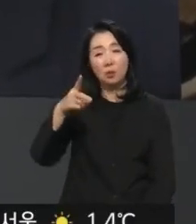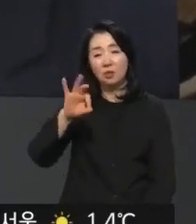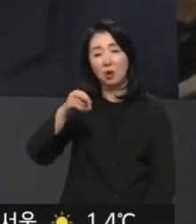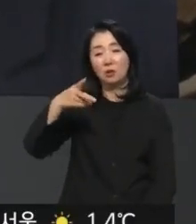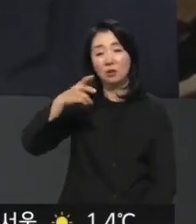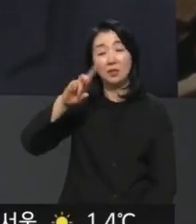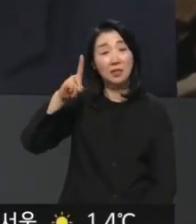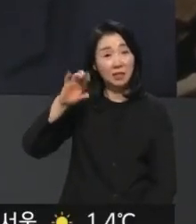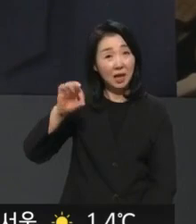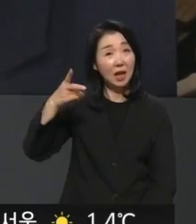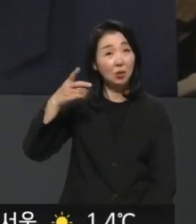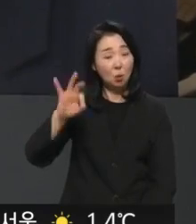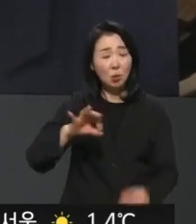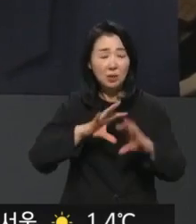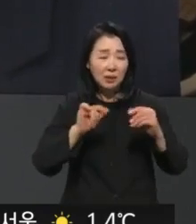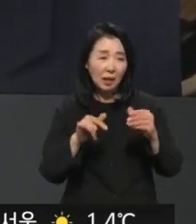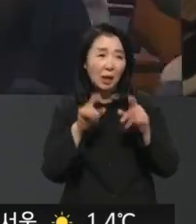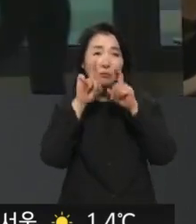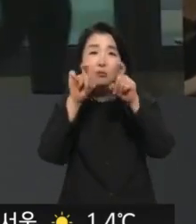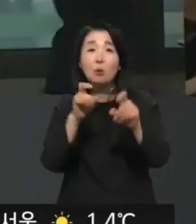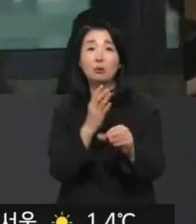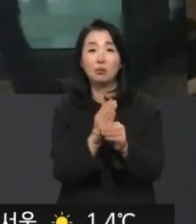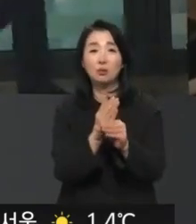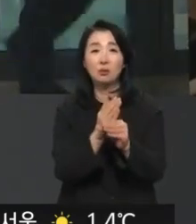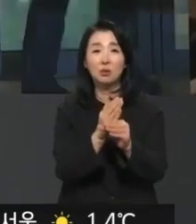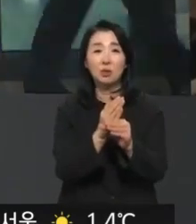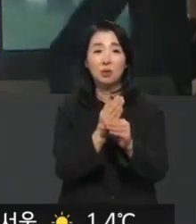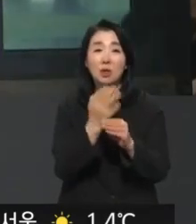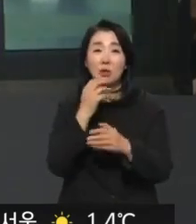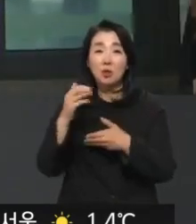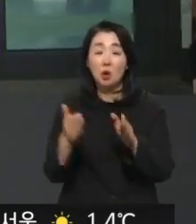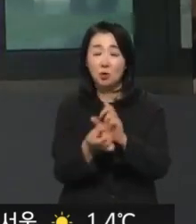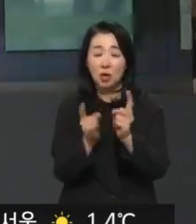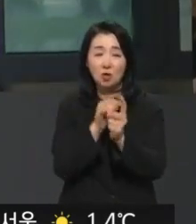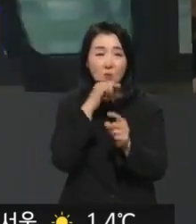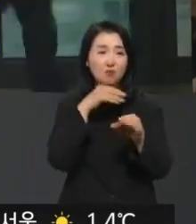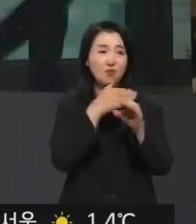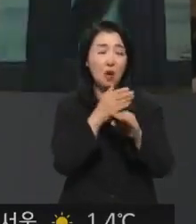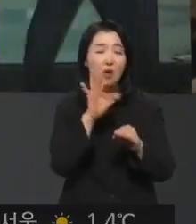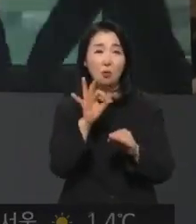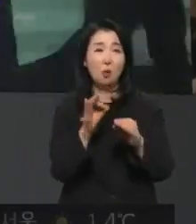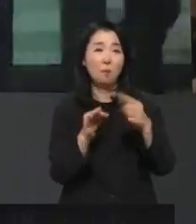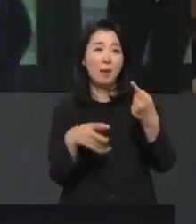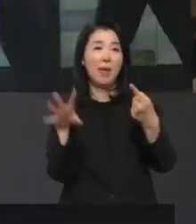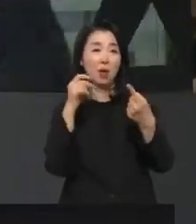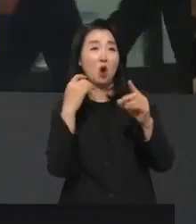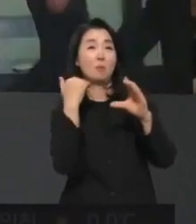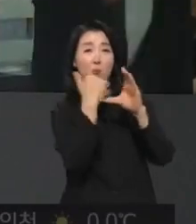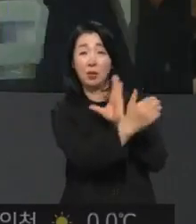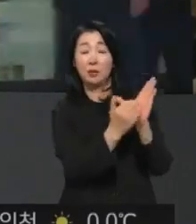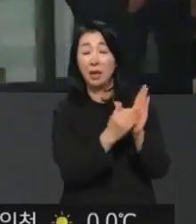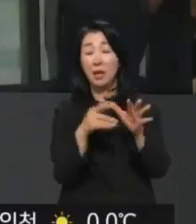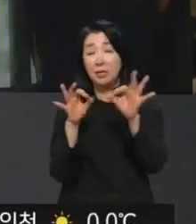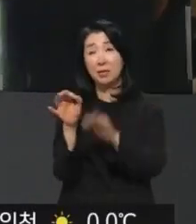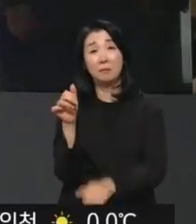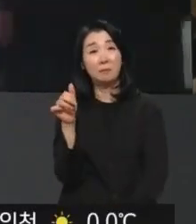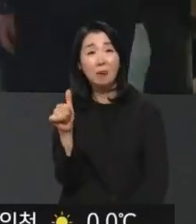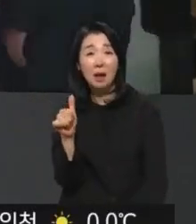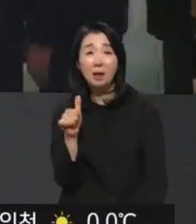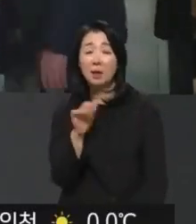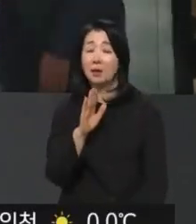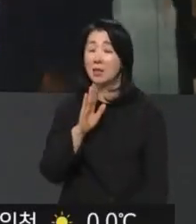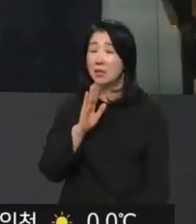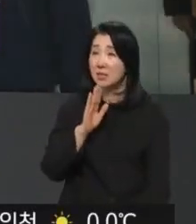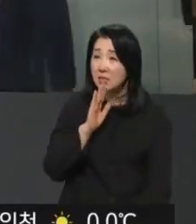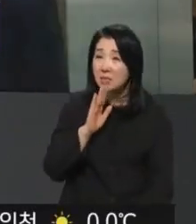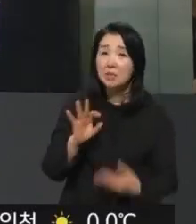진행이 되고 있는 상황이죠. 경기도 대신에 북한에 100억 원 가까이 보냈다는 김 전 회장의 주장, 사실이라면